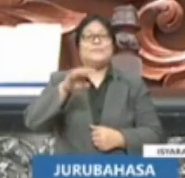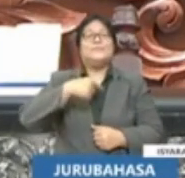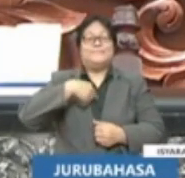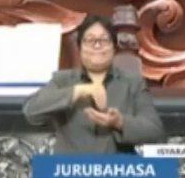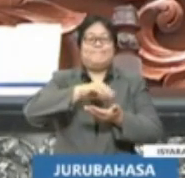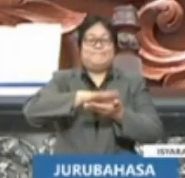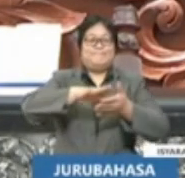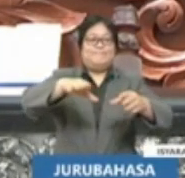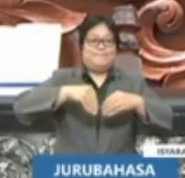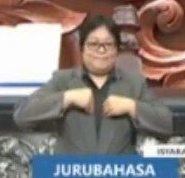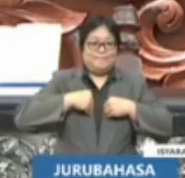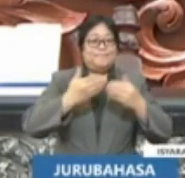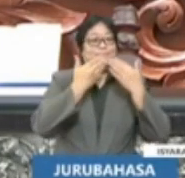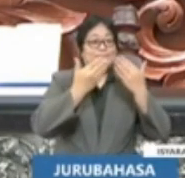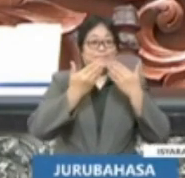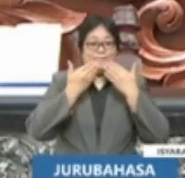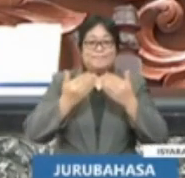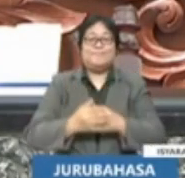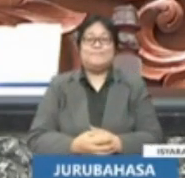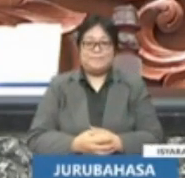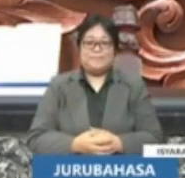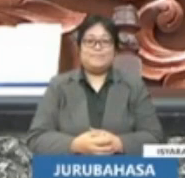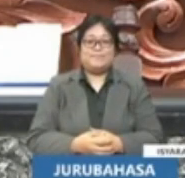ambil perhatian dan terima kasih di atas